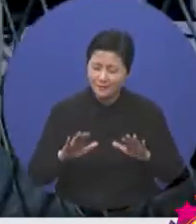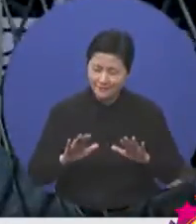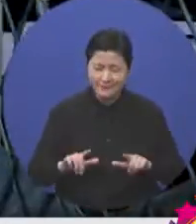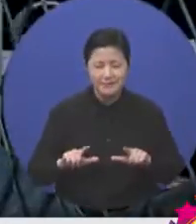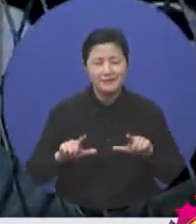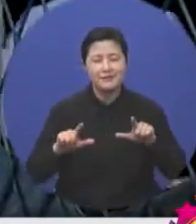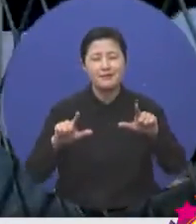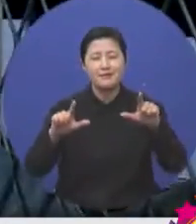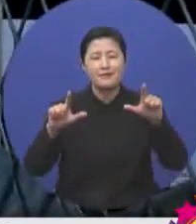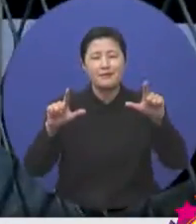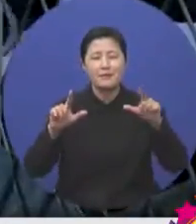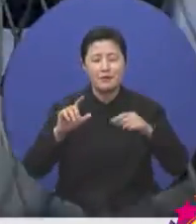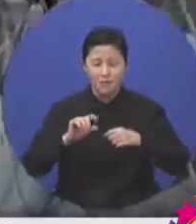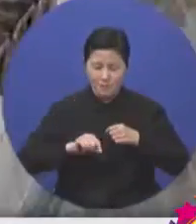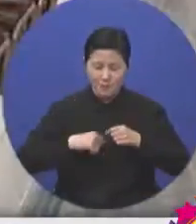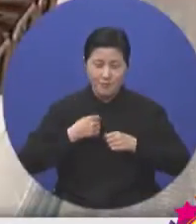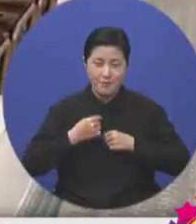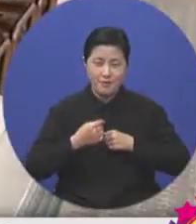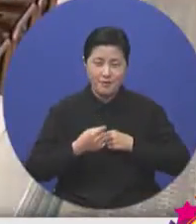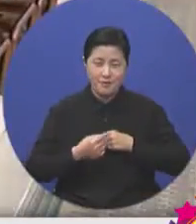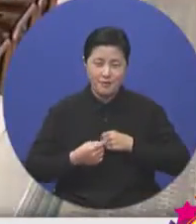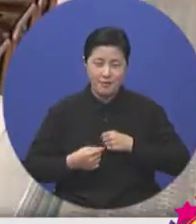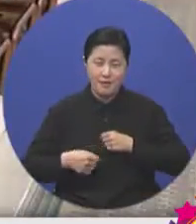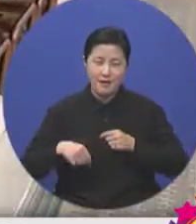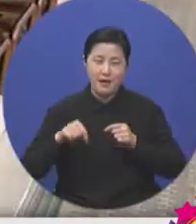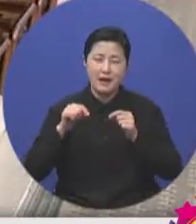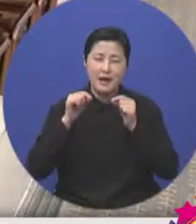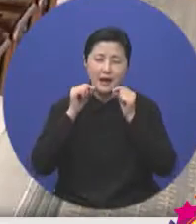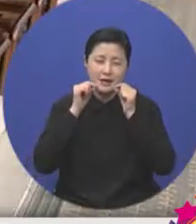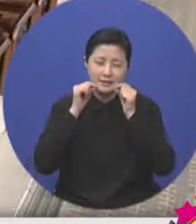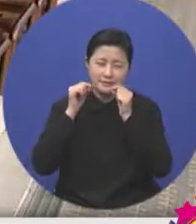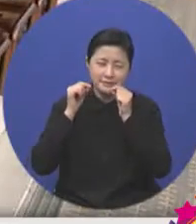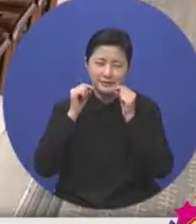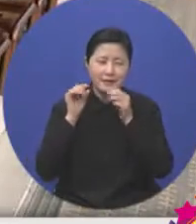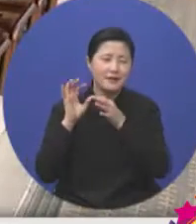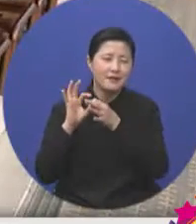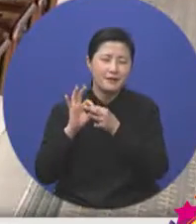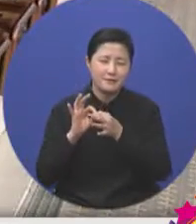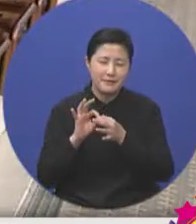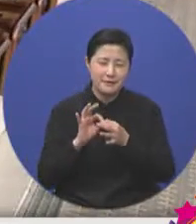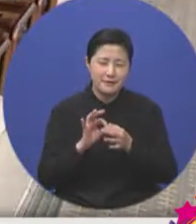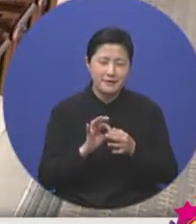오늘 또 꽃구름 집어가며